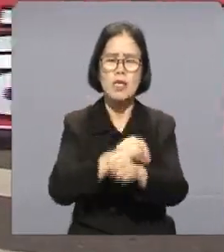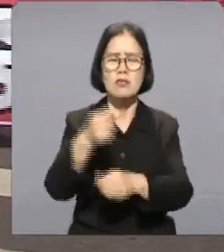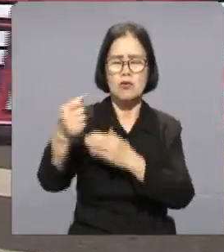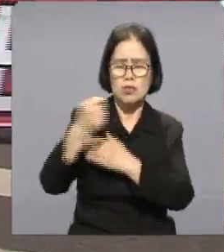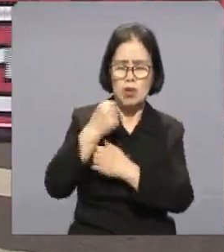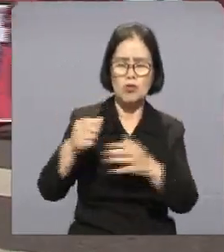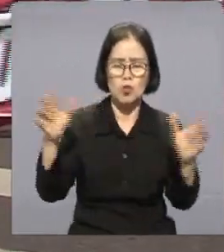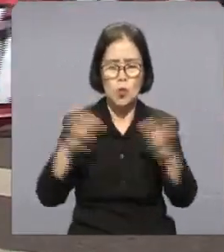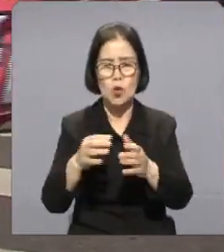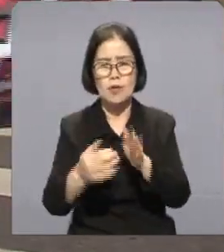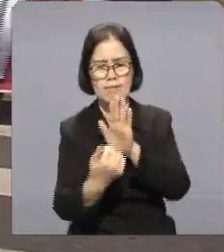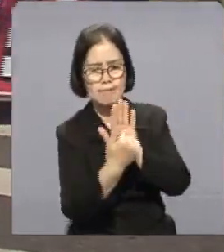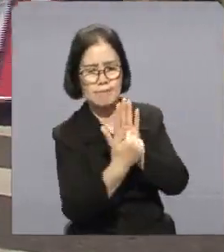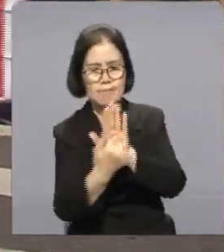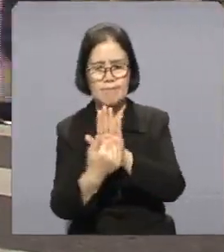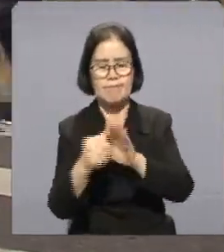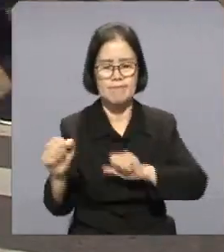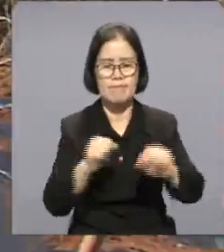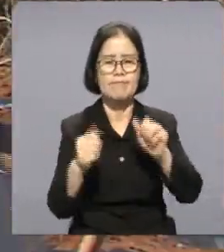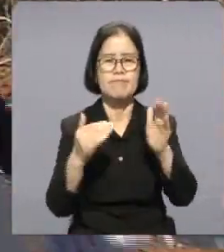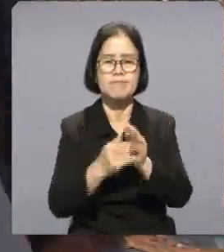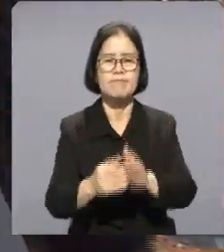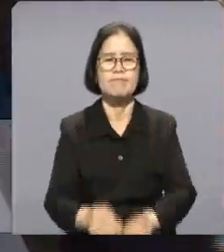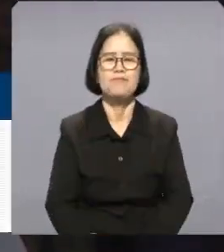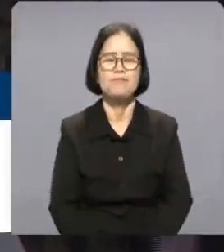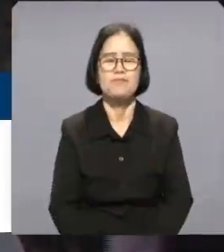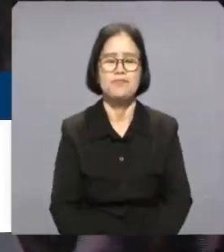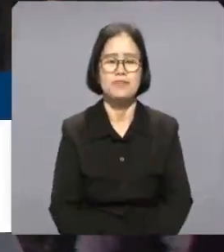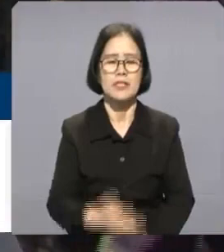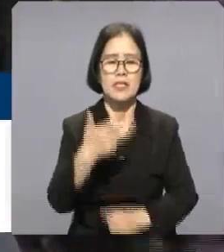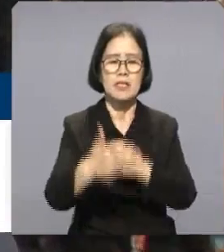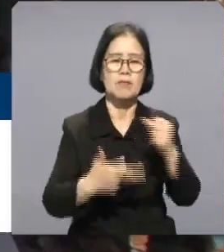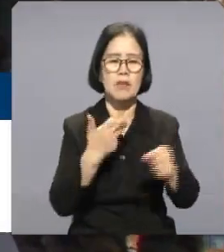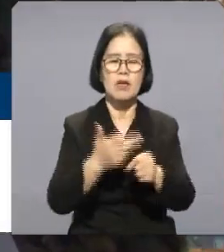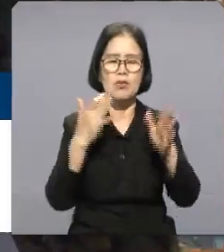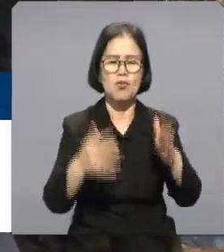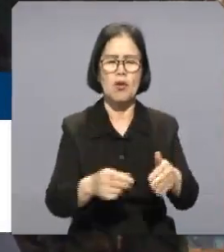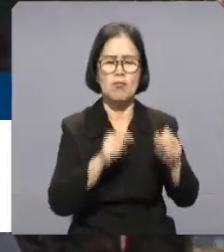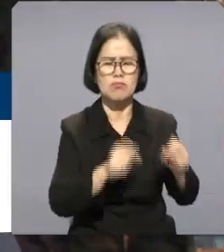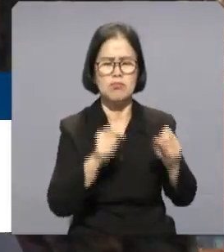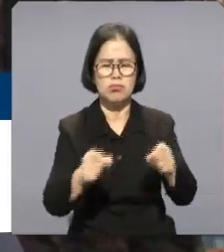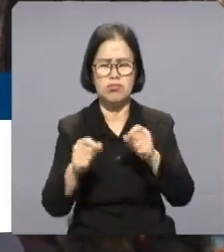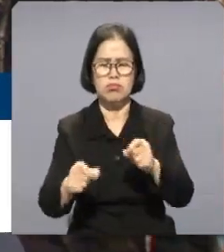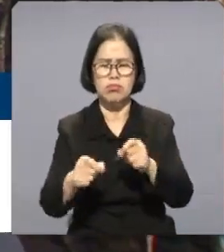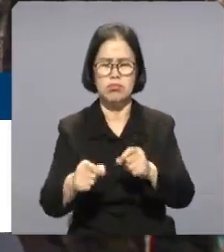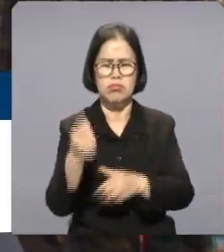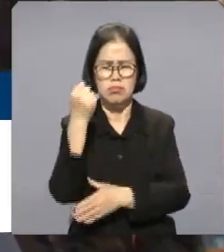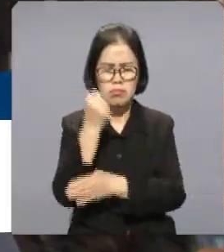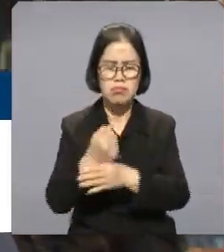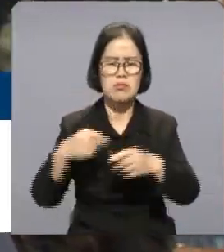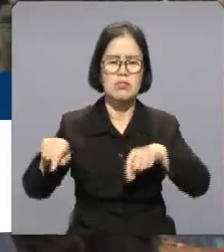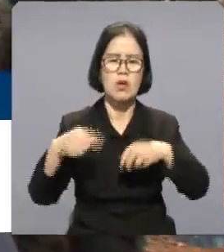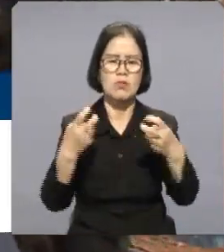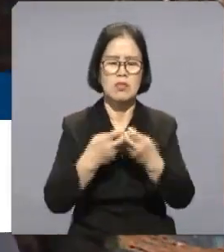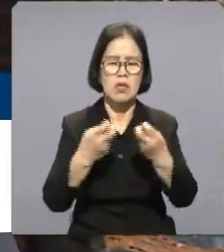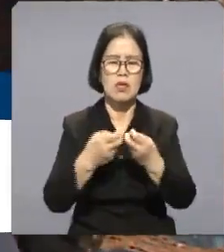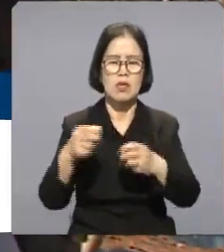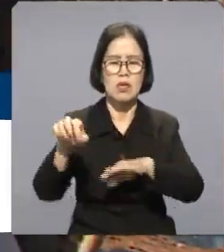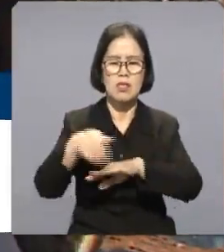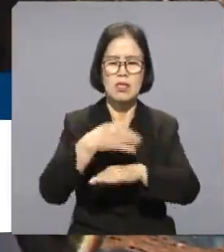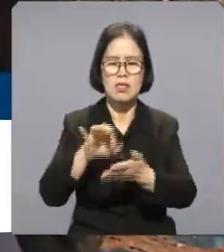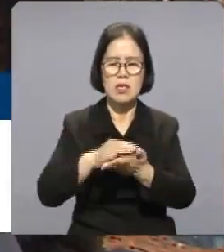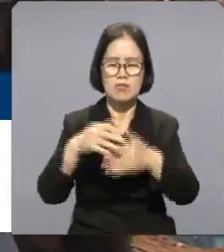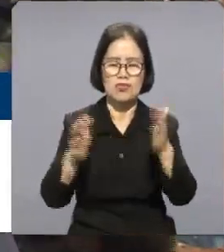동원해 저지에 나섰습니다. 18년 동안 끌어온 낡은 정책입니다. 기재부는